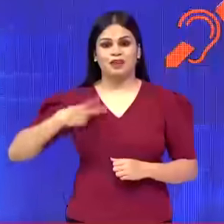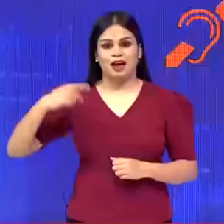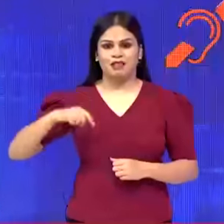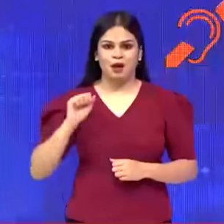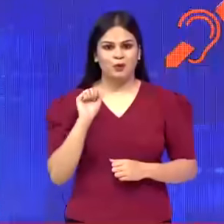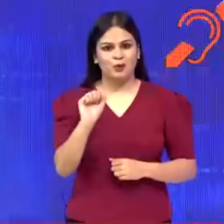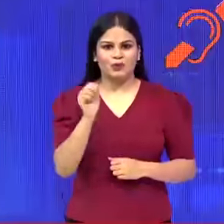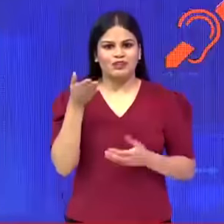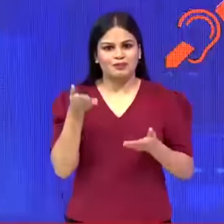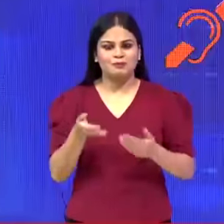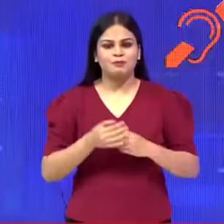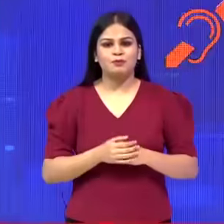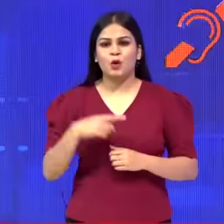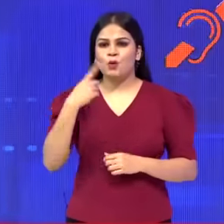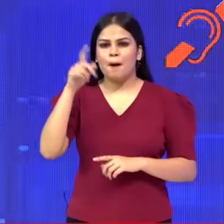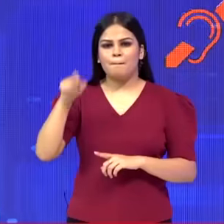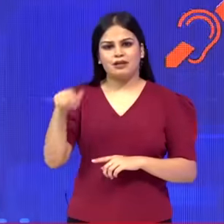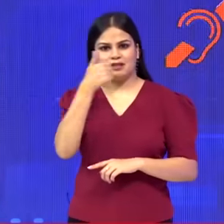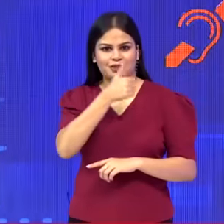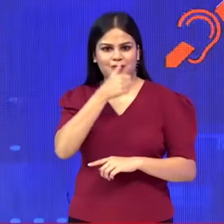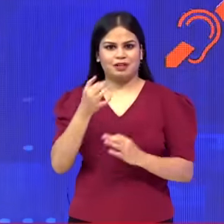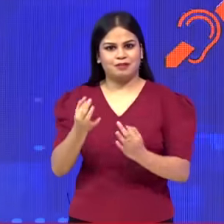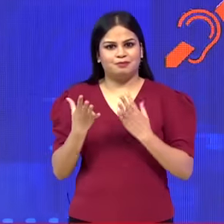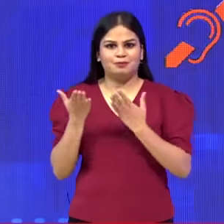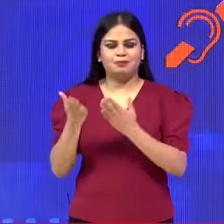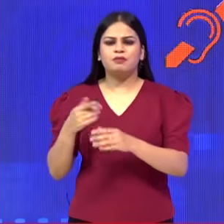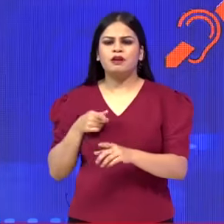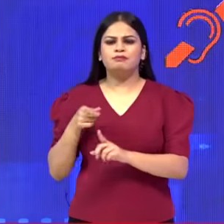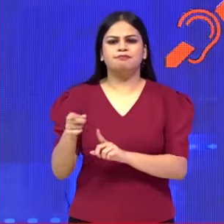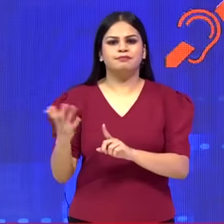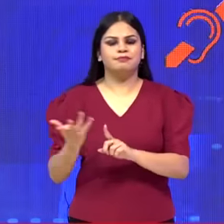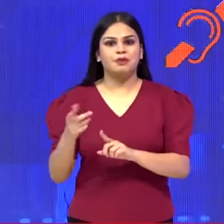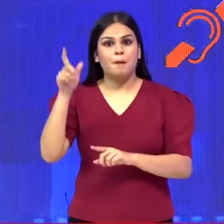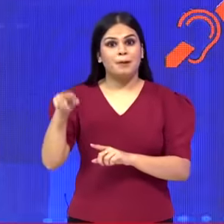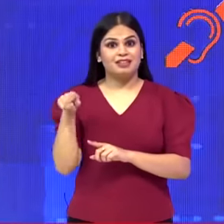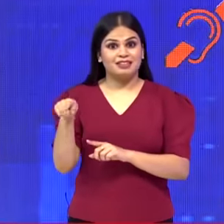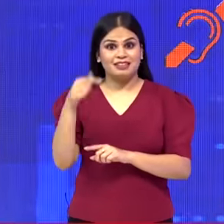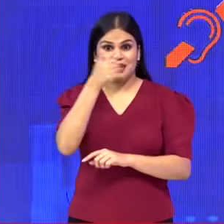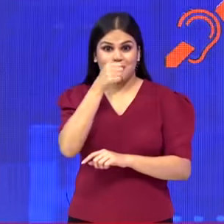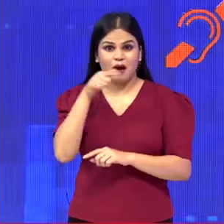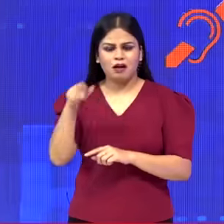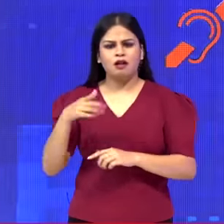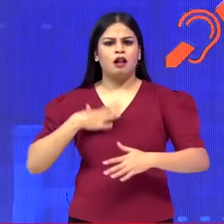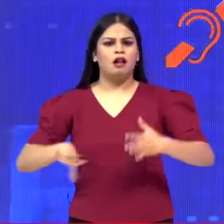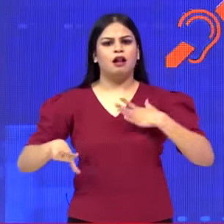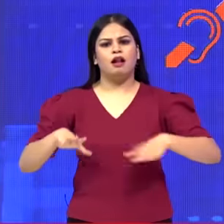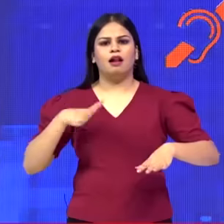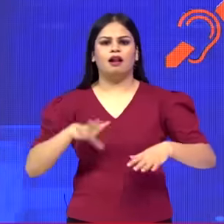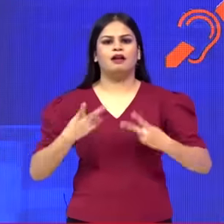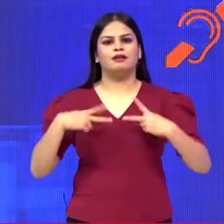आपकी अदालत में सुपरस्टार सलमान खान पर इल्जाम है कि ये लापरवाही करते